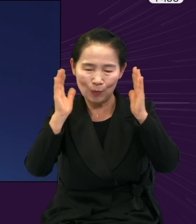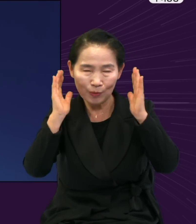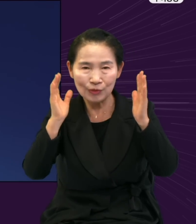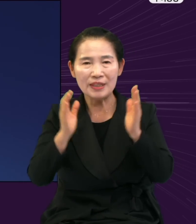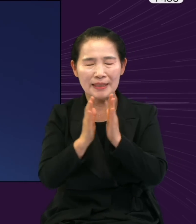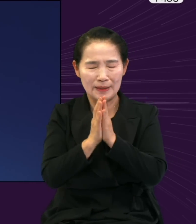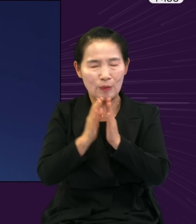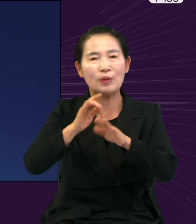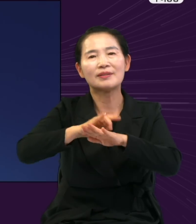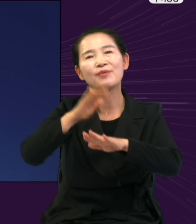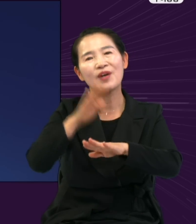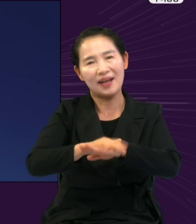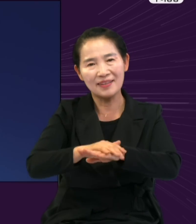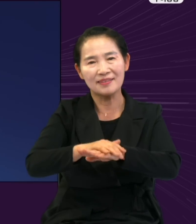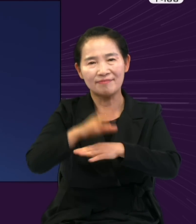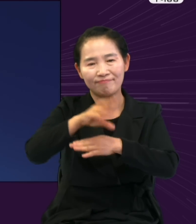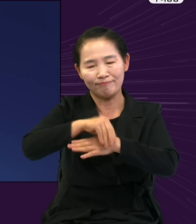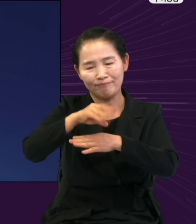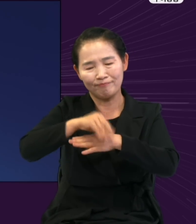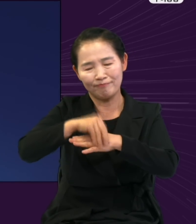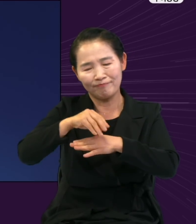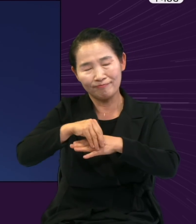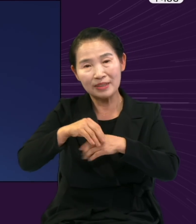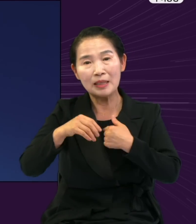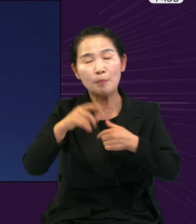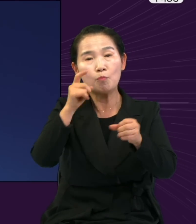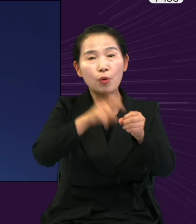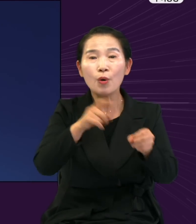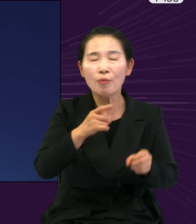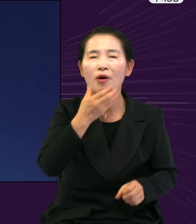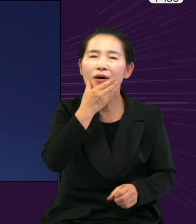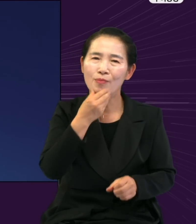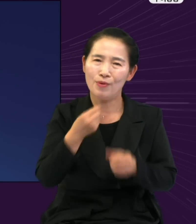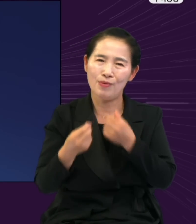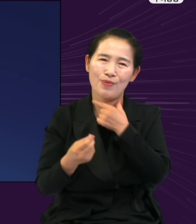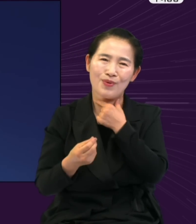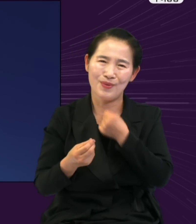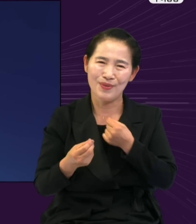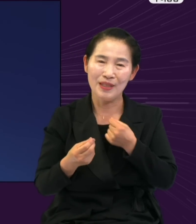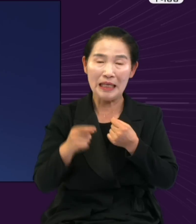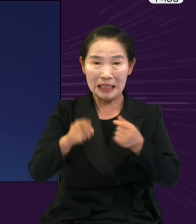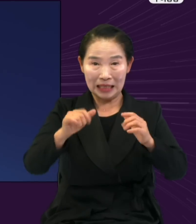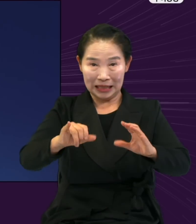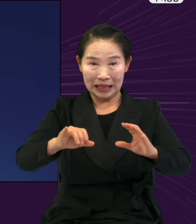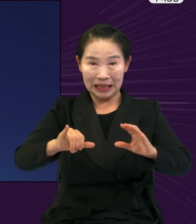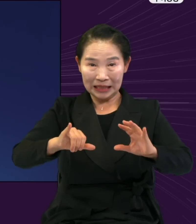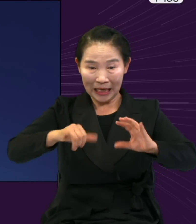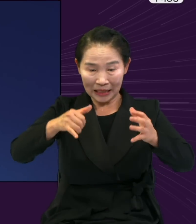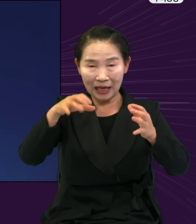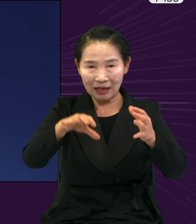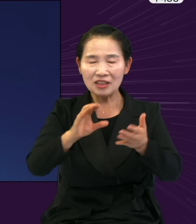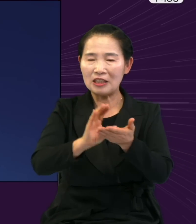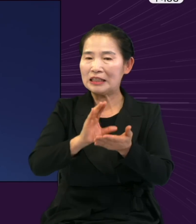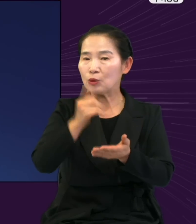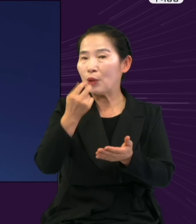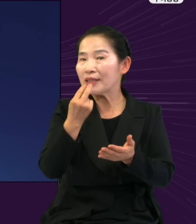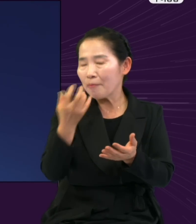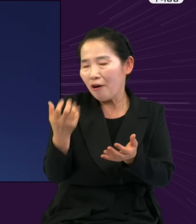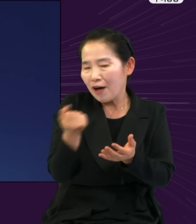저는 행복해지고 싶었습니다. 이 땅에 그리스도의 생명을 가지고 살아가고 싶다. 그리고